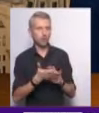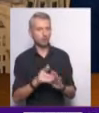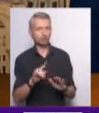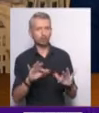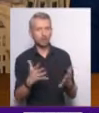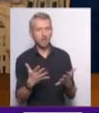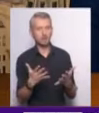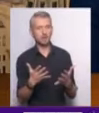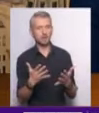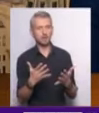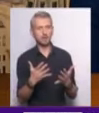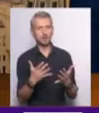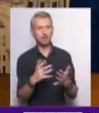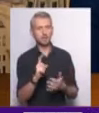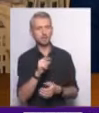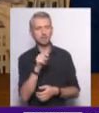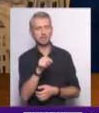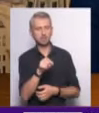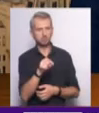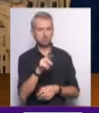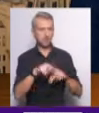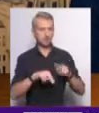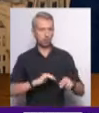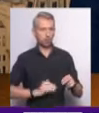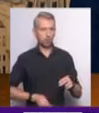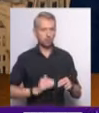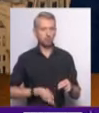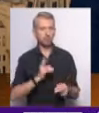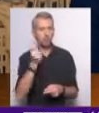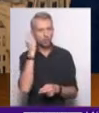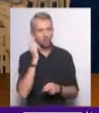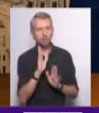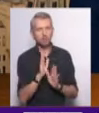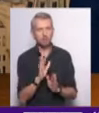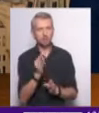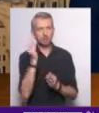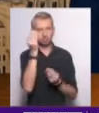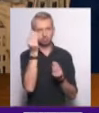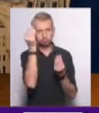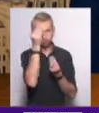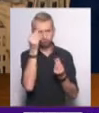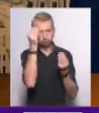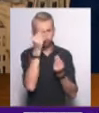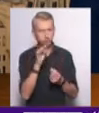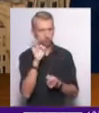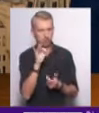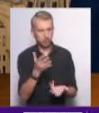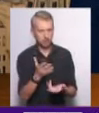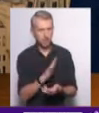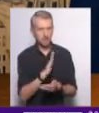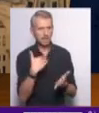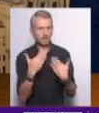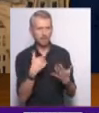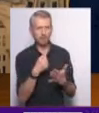склалася, знову ж таки, з тими забудовниками, які думають виключно про надприбутки. Не ставляться до міста як до